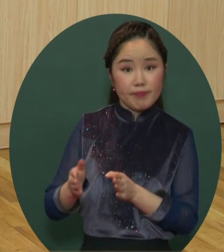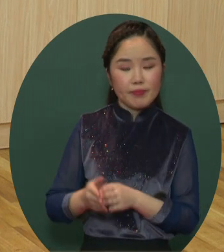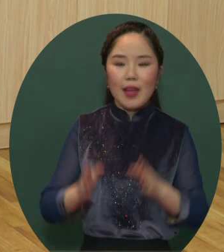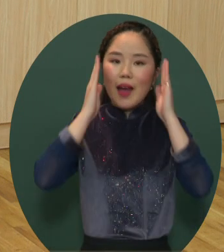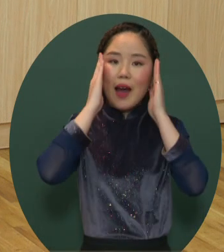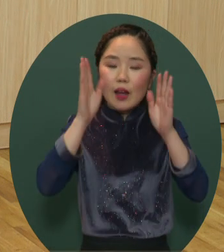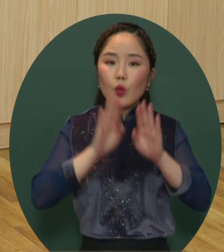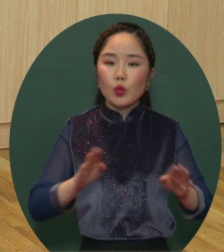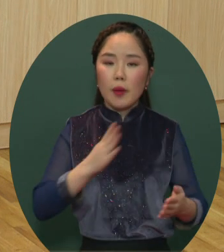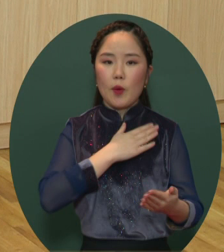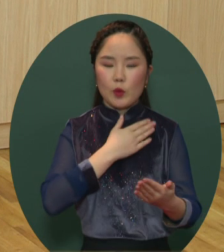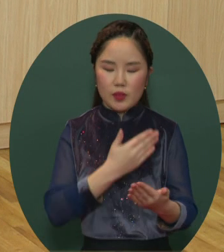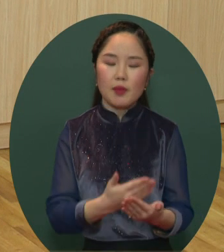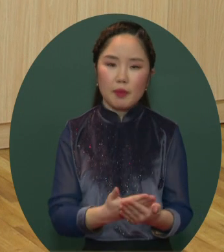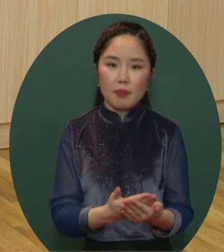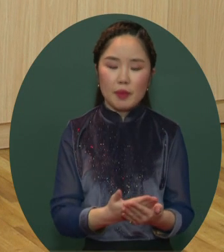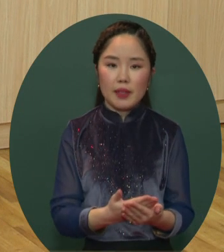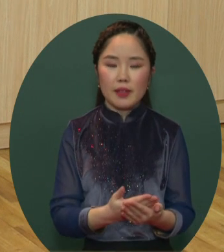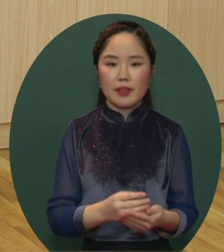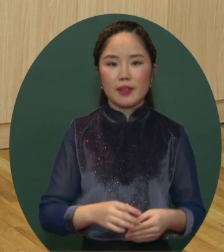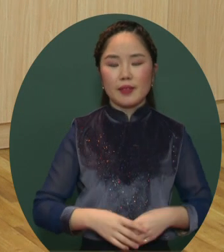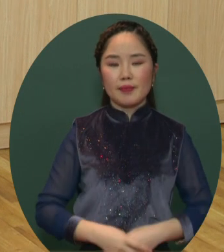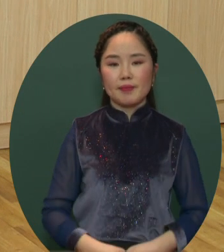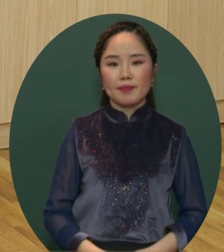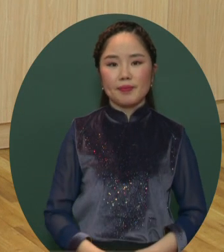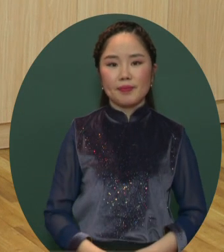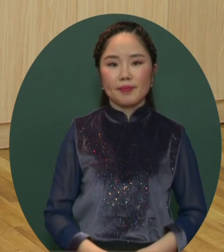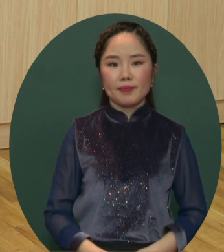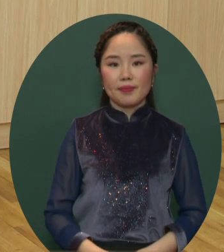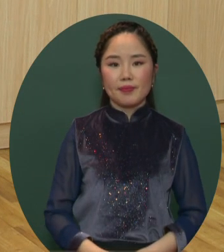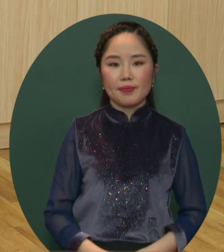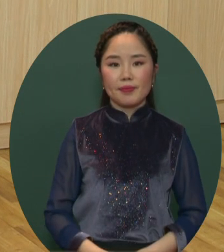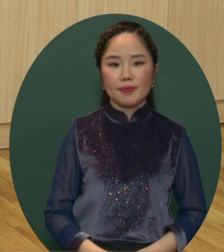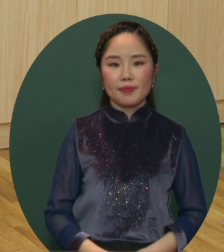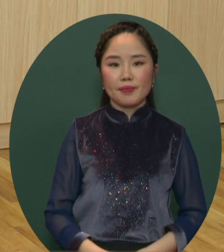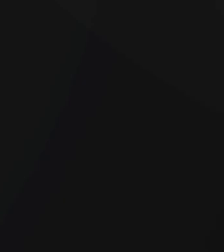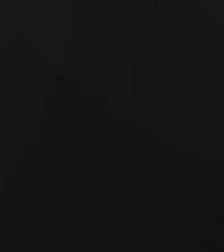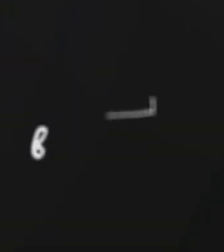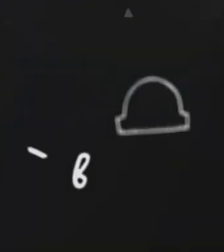Анхаарлаа хандуулсан хүүхдүүд та бүхэндээ баярлалаа, баяртай.